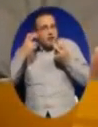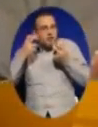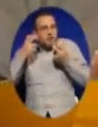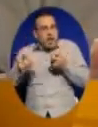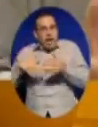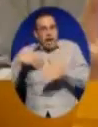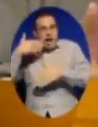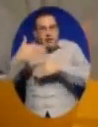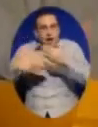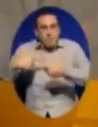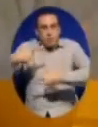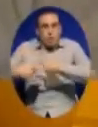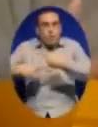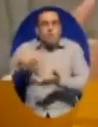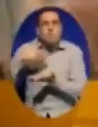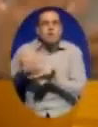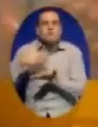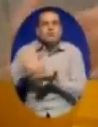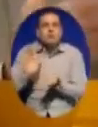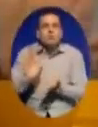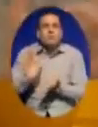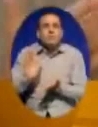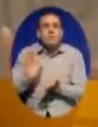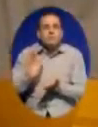עם הזיספלים, לומדים מהם בצורה